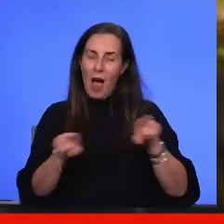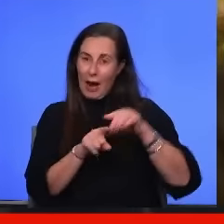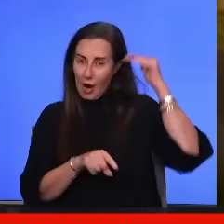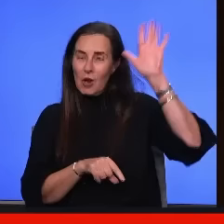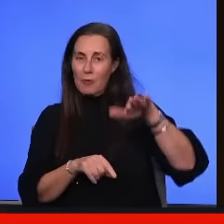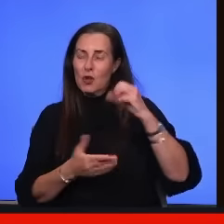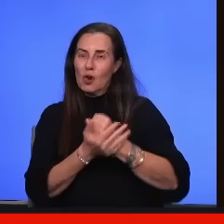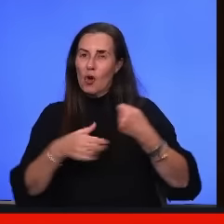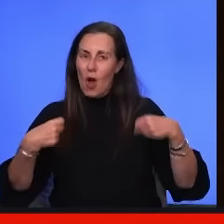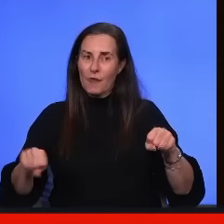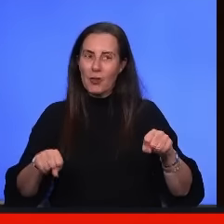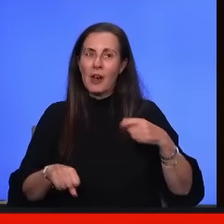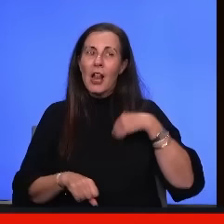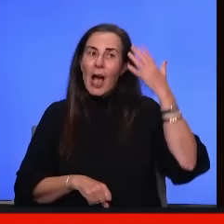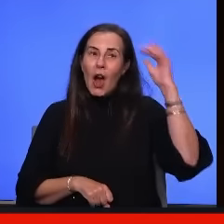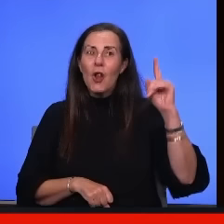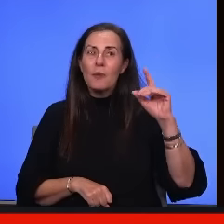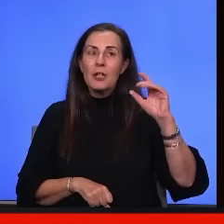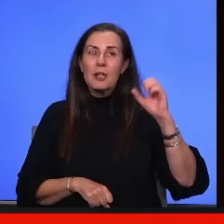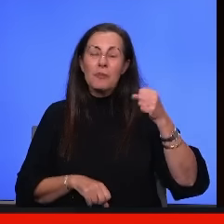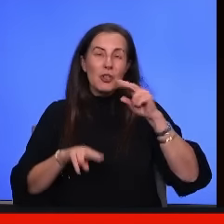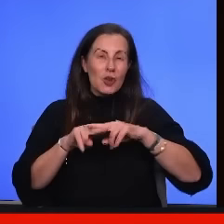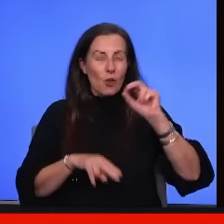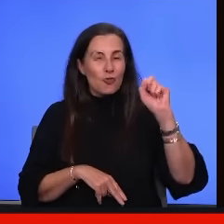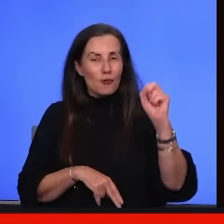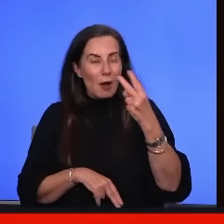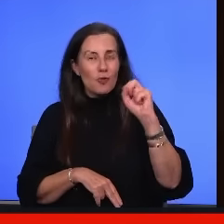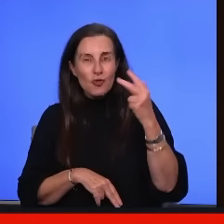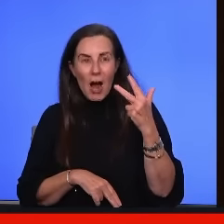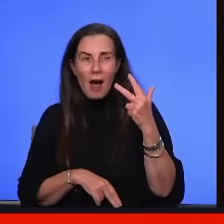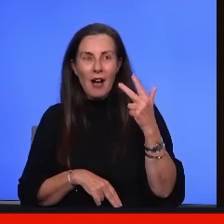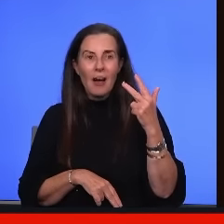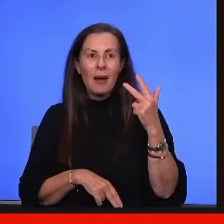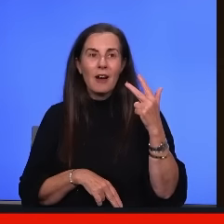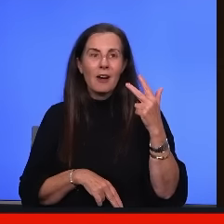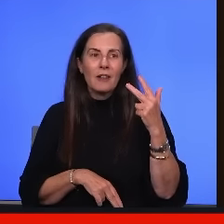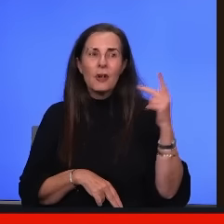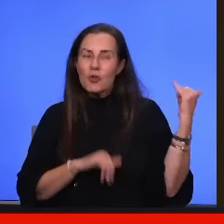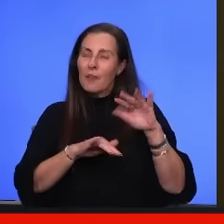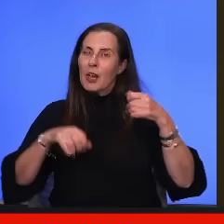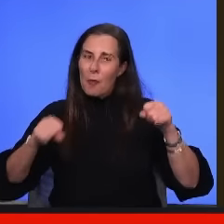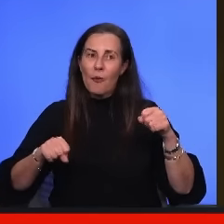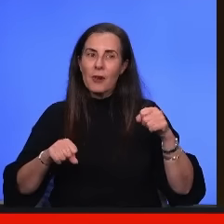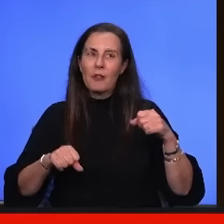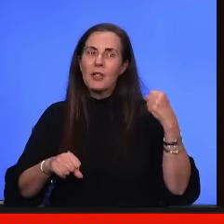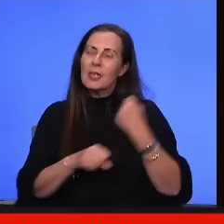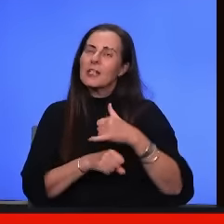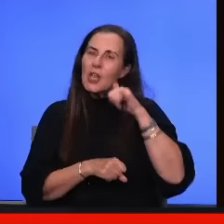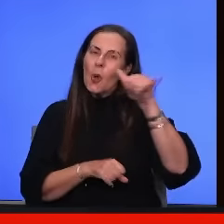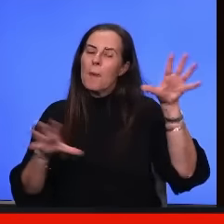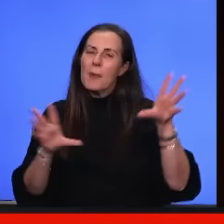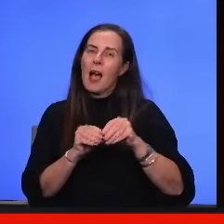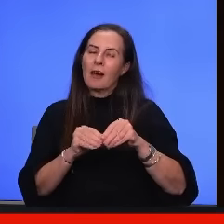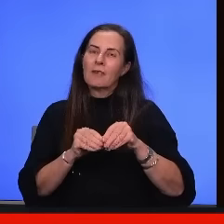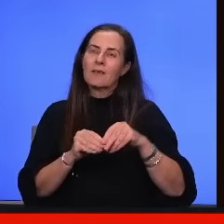עם רישיון לאופנוע. היה לנו גם חלום, שאם הוא היה נשאר עוד איזה 2-3 שבועות, שהוא יביא גם אופנוע, ואז נצא לעשות איתו